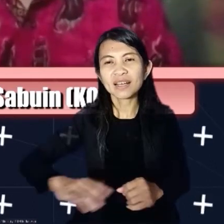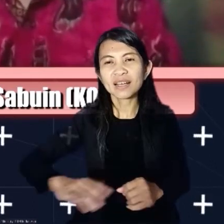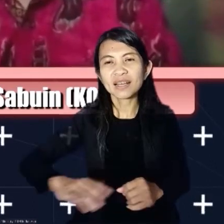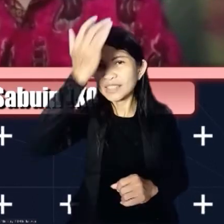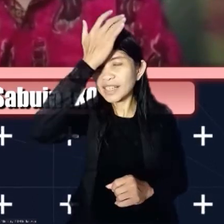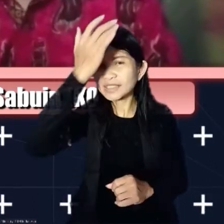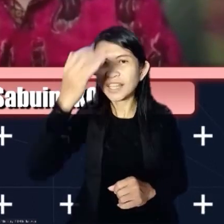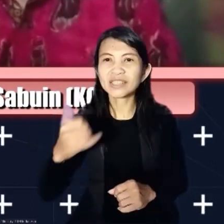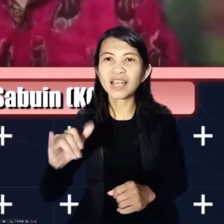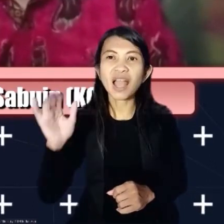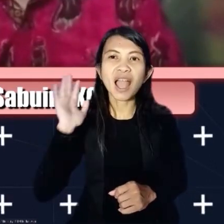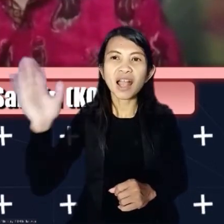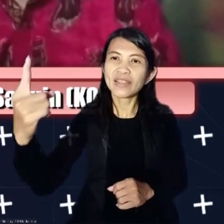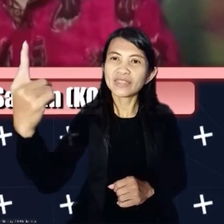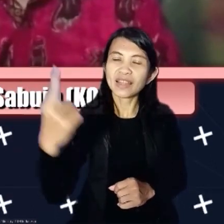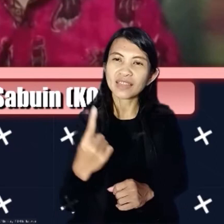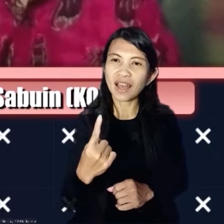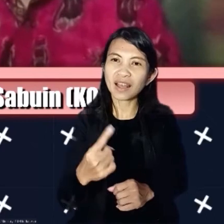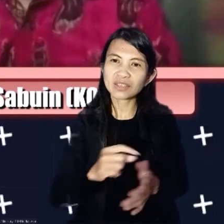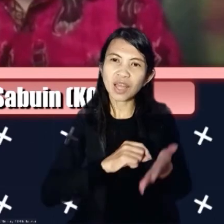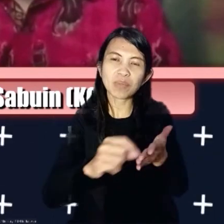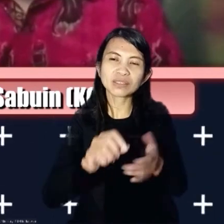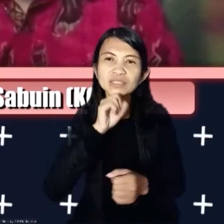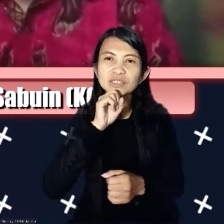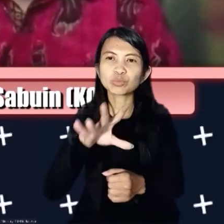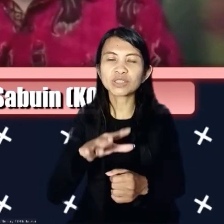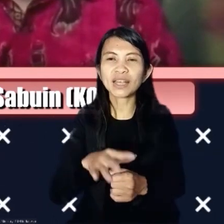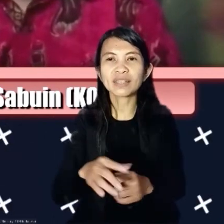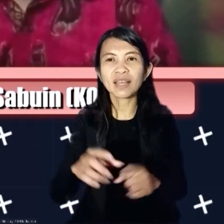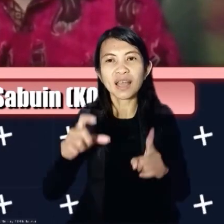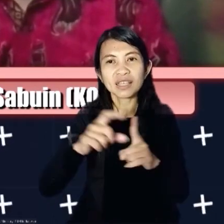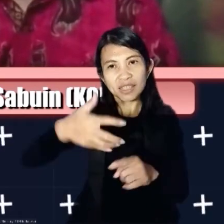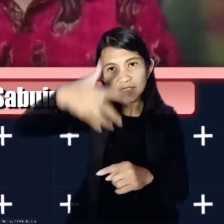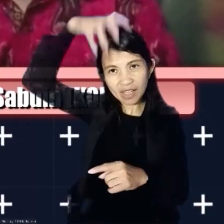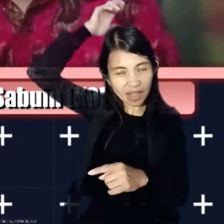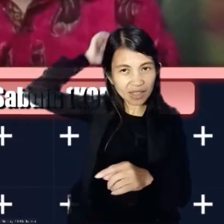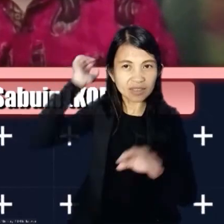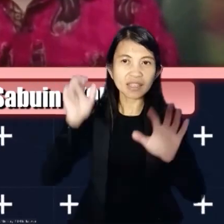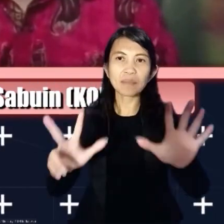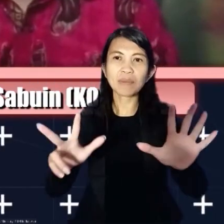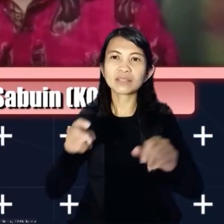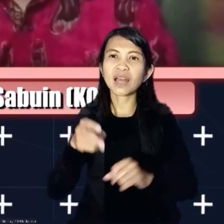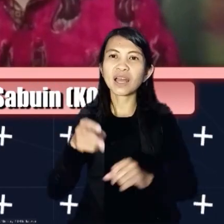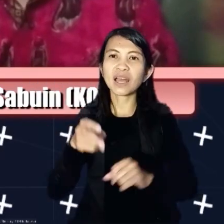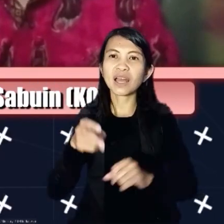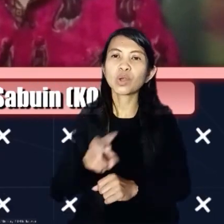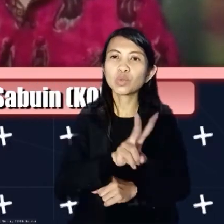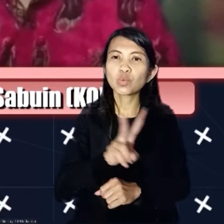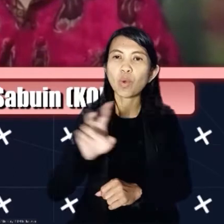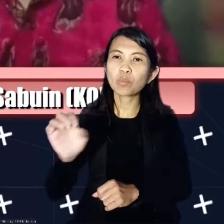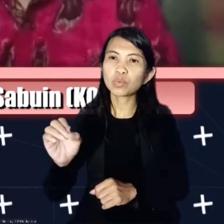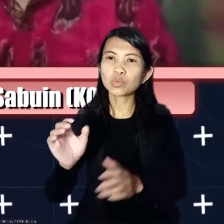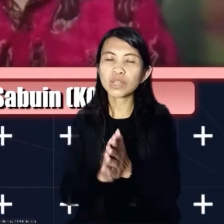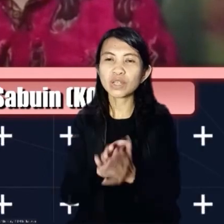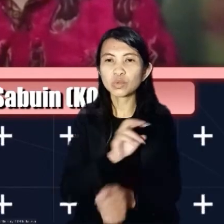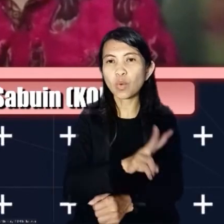disebutkan kita baca Daniel 8 ayat yang ke-20 dan 21 domba